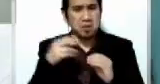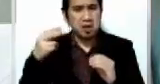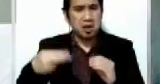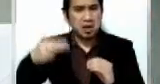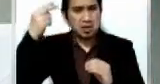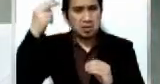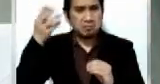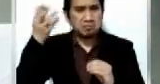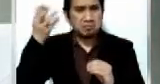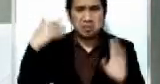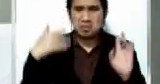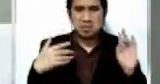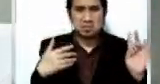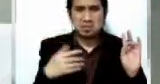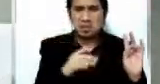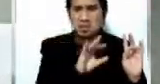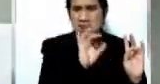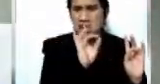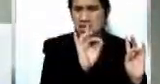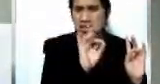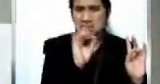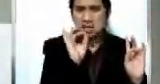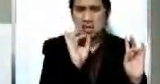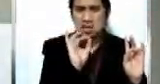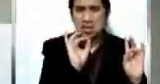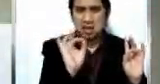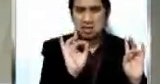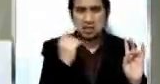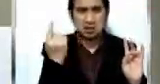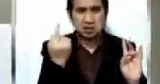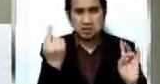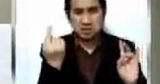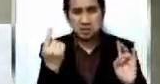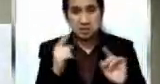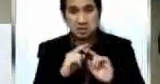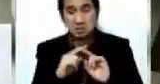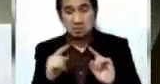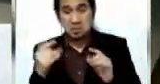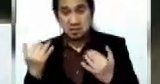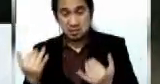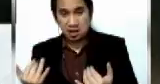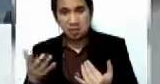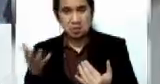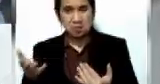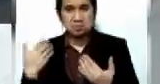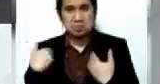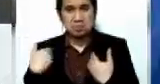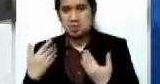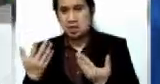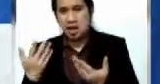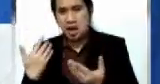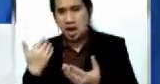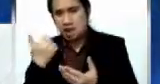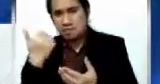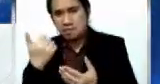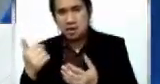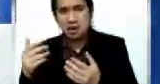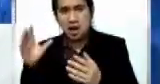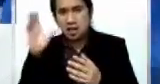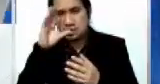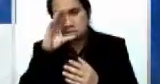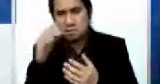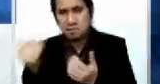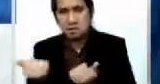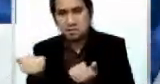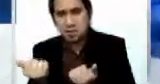patients. Kaya may mga kama at ward na babakantihin para sa dumadaming COVID patients. Ang mga hindi naman COVID